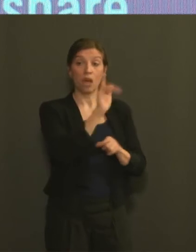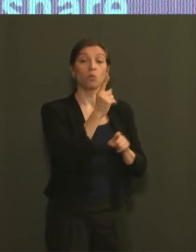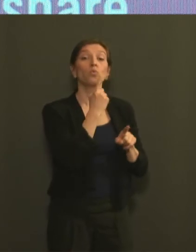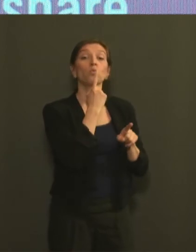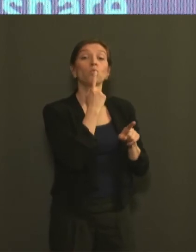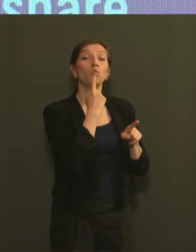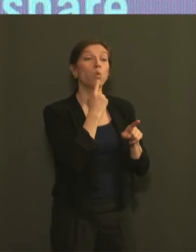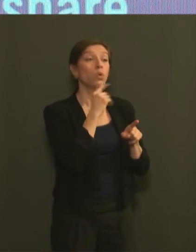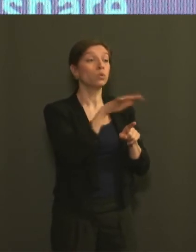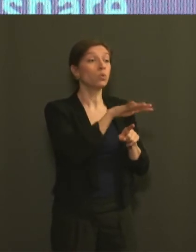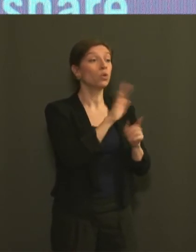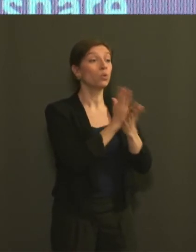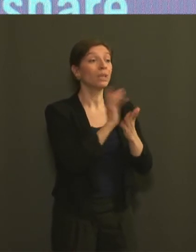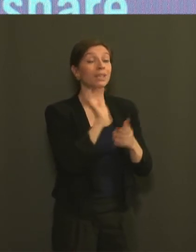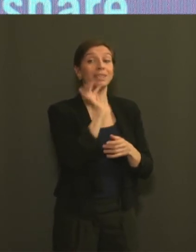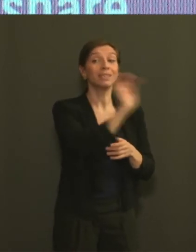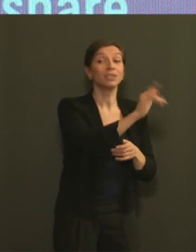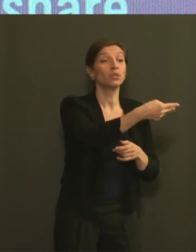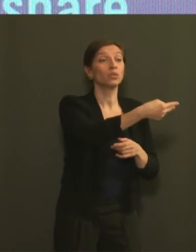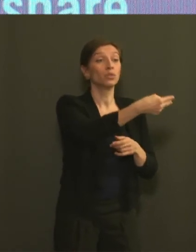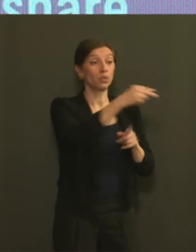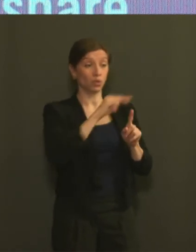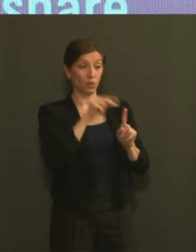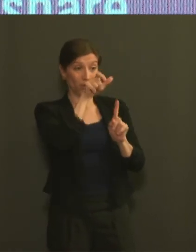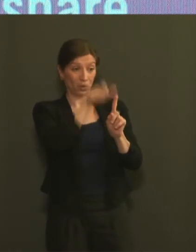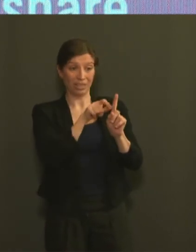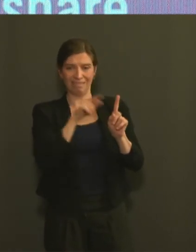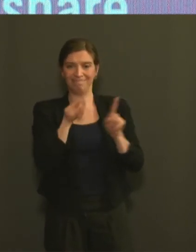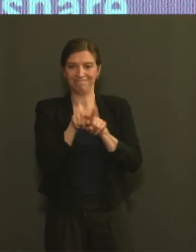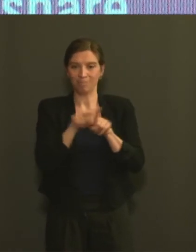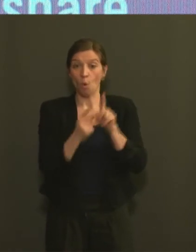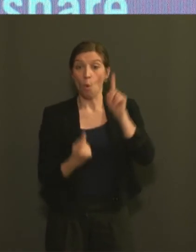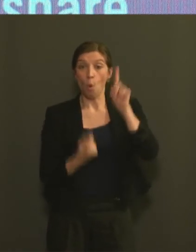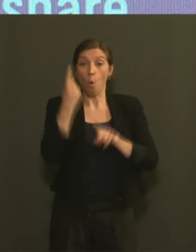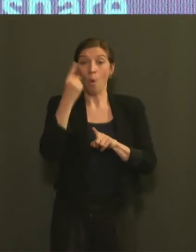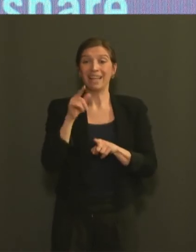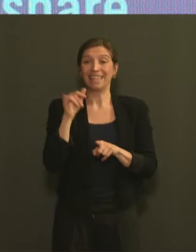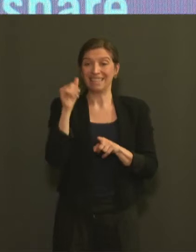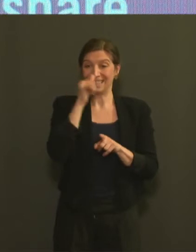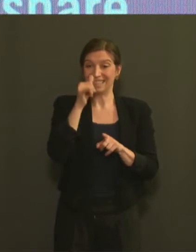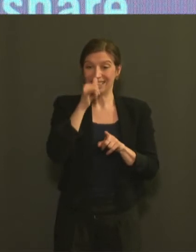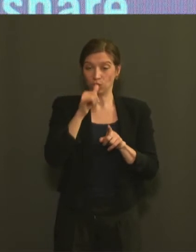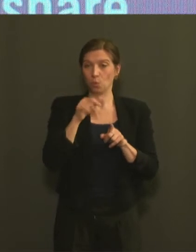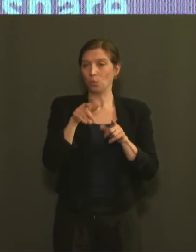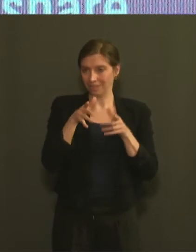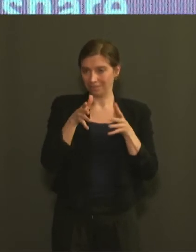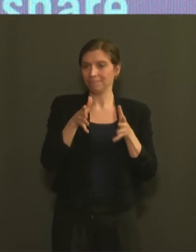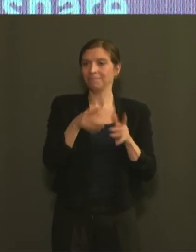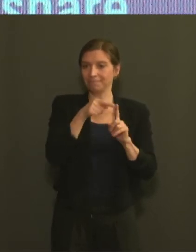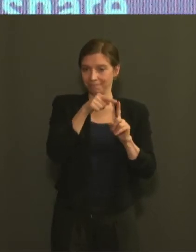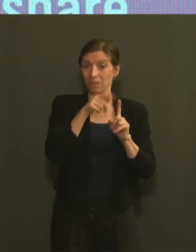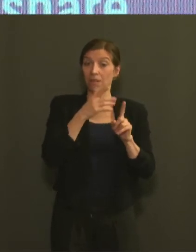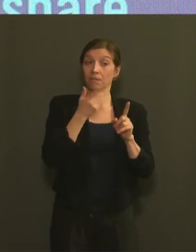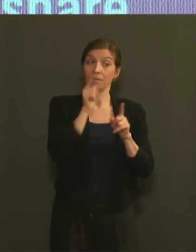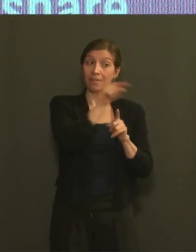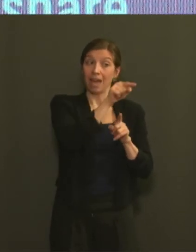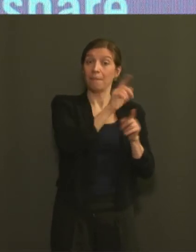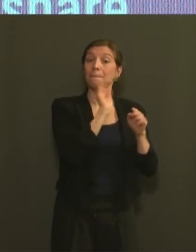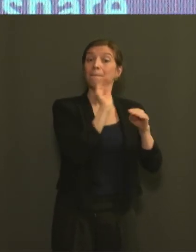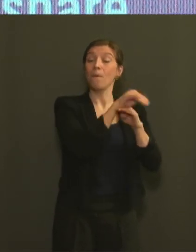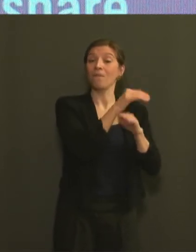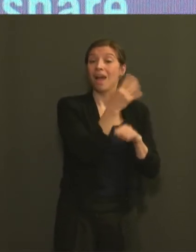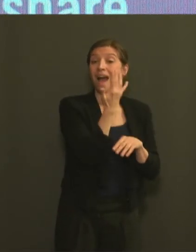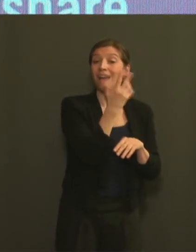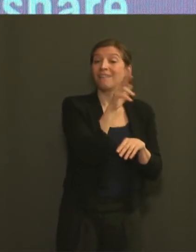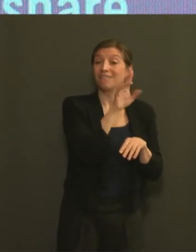d'autres batteries rêver dans une quarantaine michigan mais dans ce lot négative test des quarantaines is